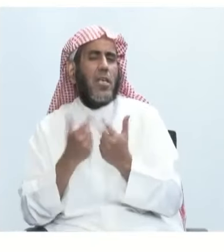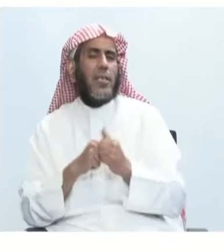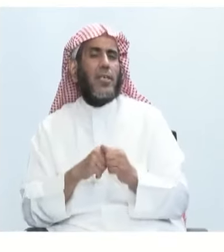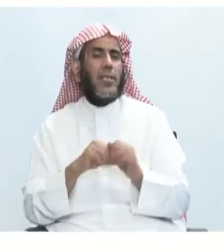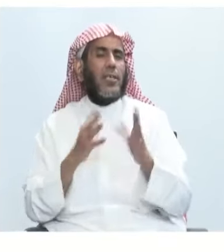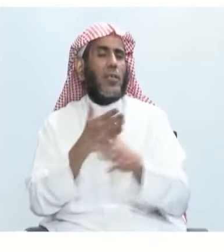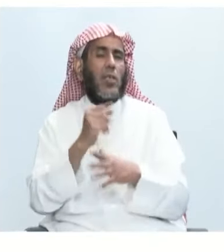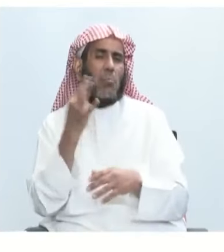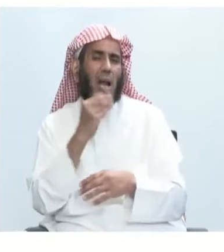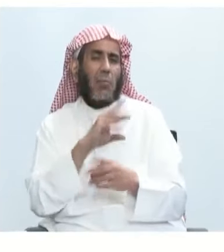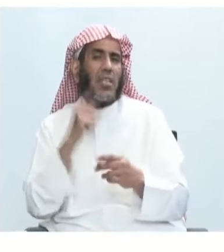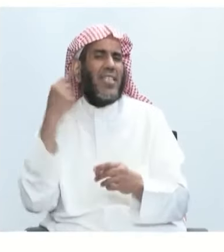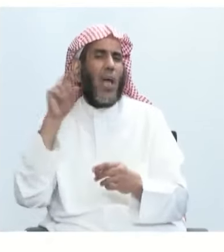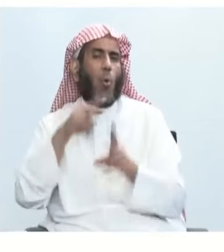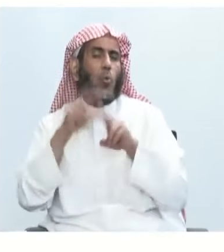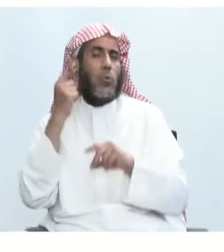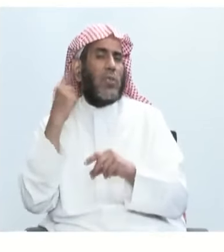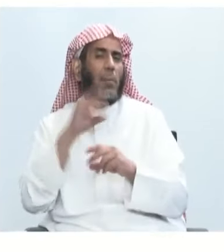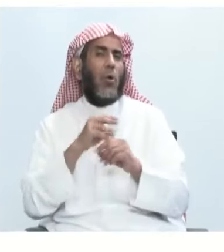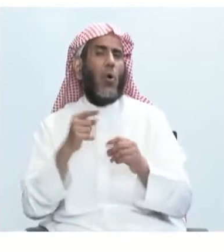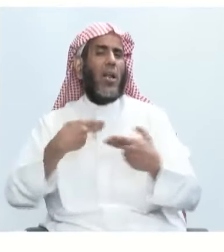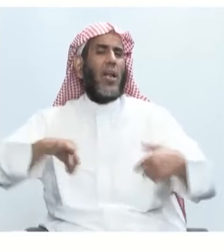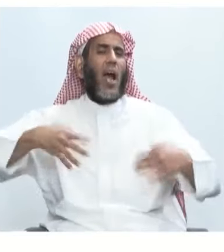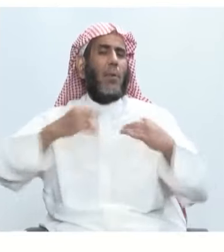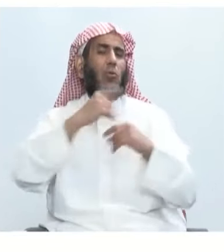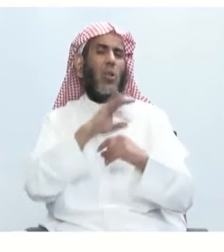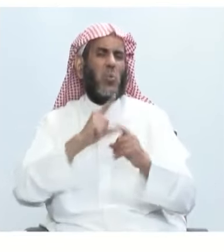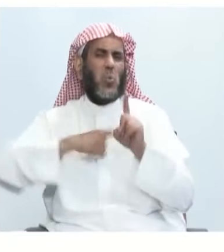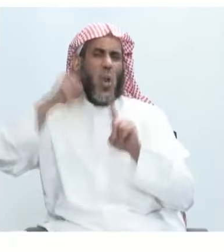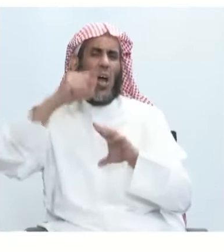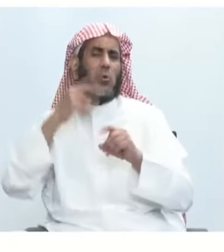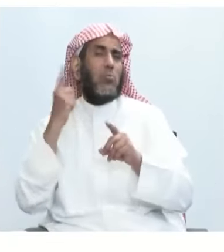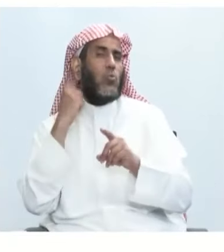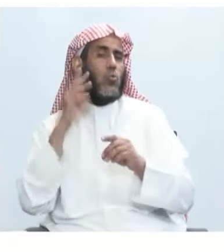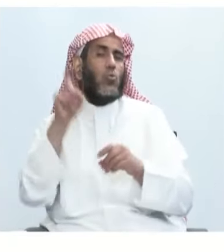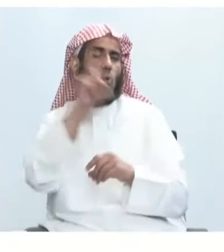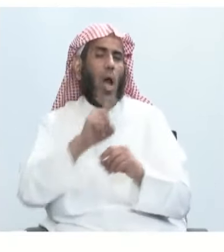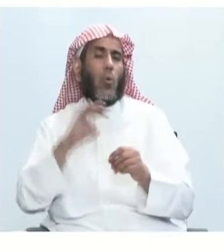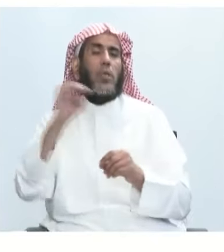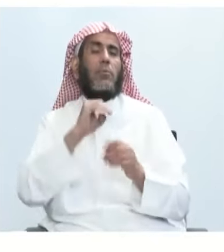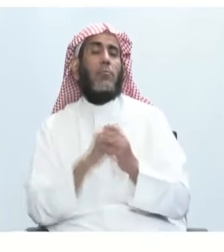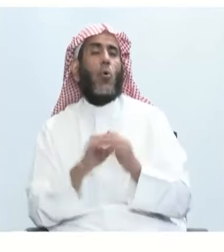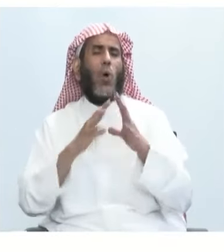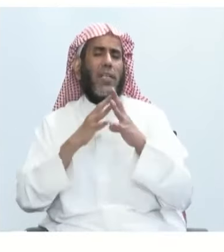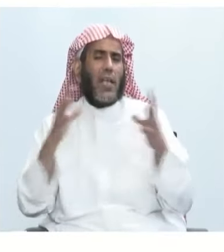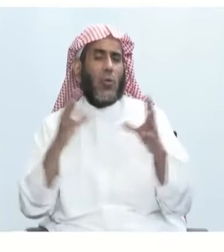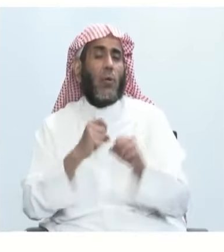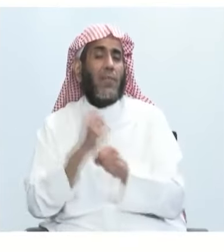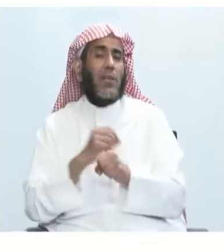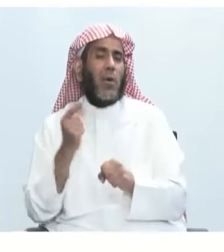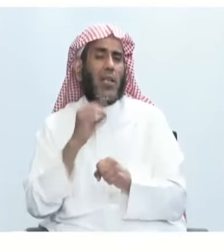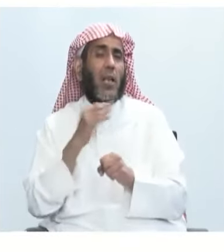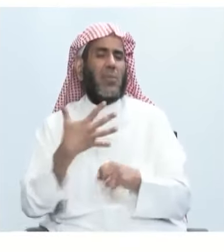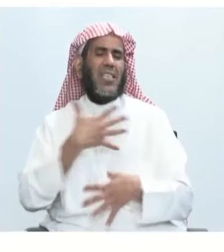تكون عباراته من مثل صوت وسمعه ونغمات ورنين وصراخ قال كلام انصات سؤال اجابه وتكثر في عبارات